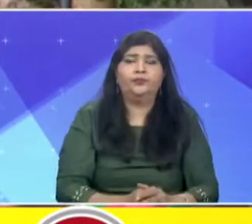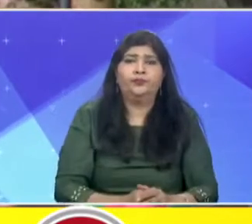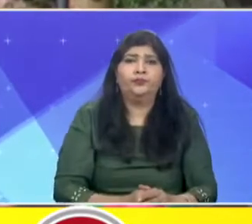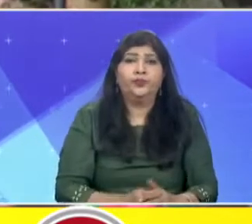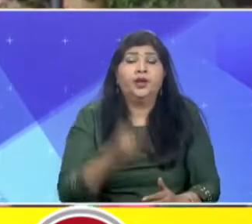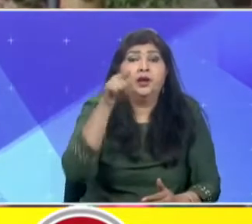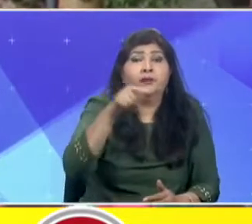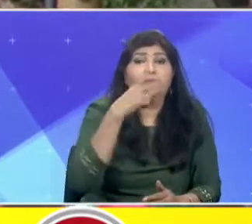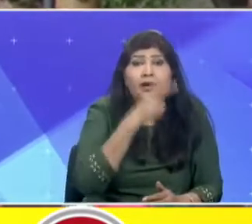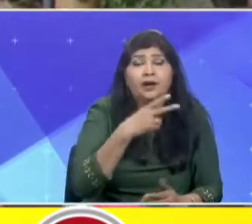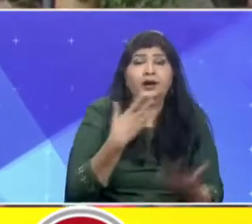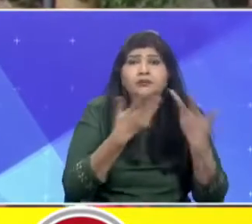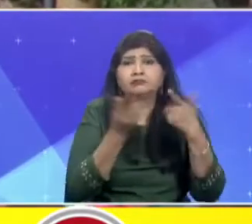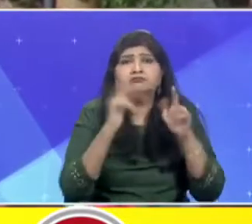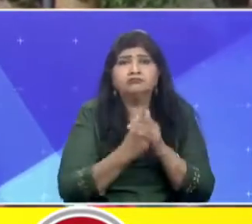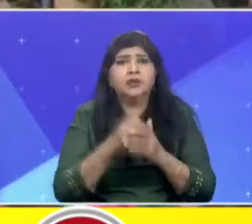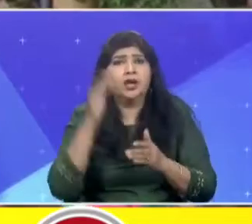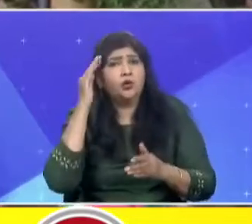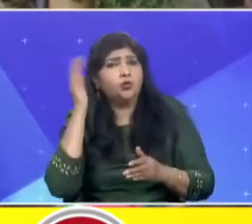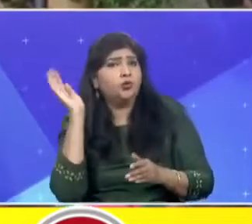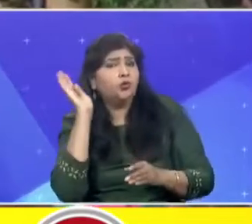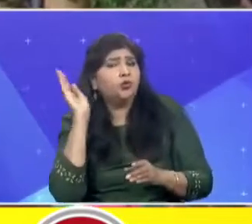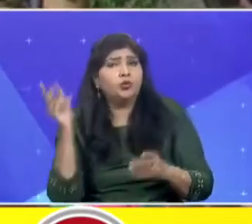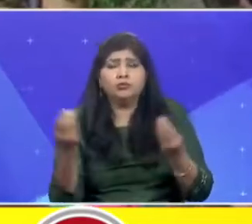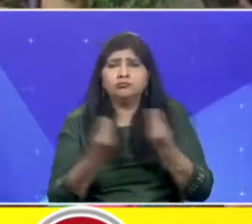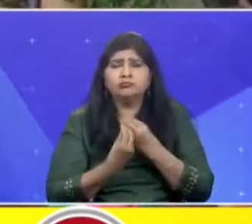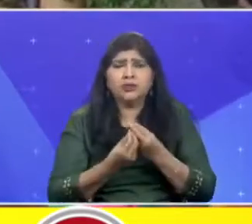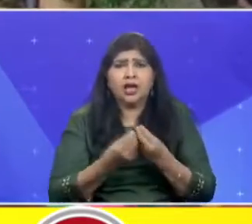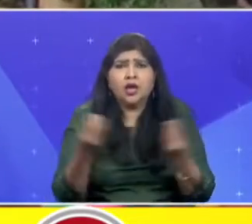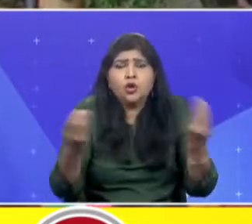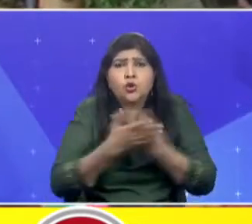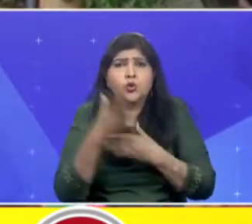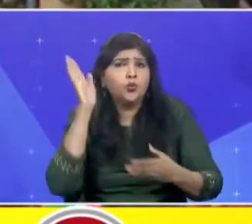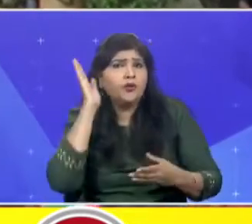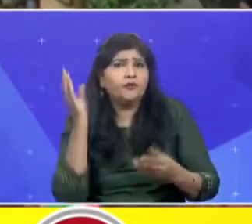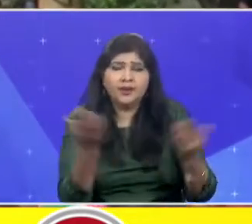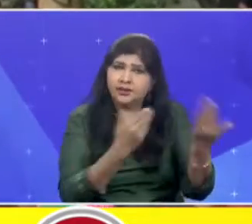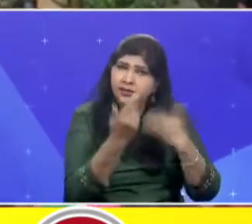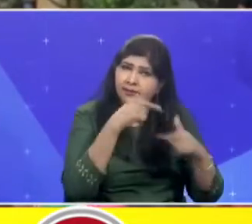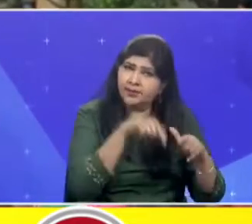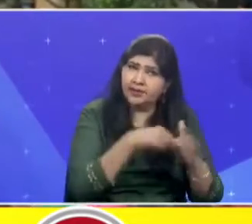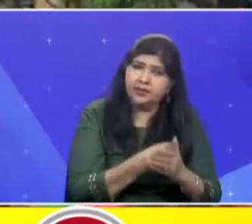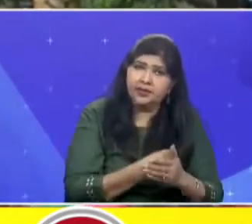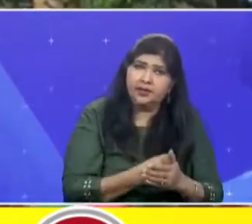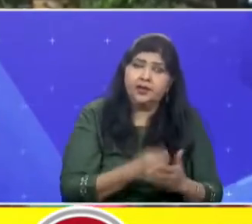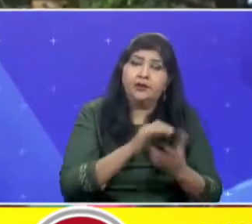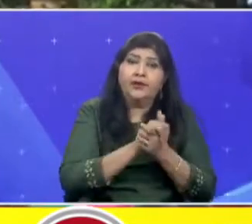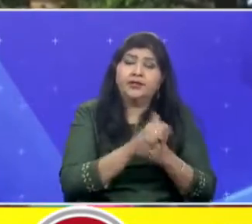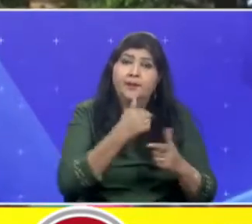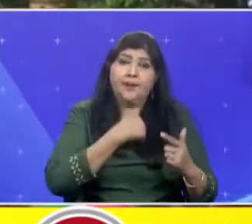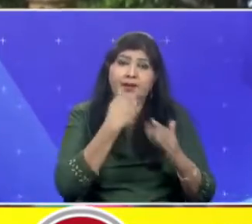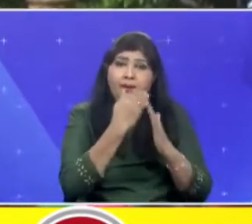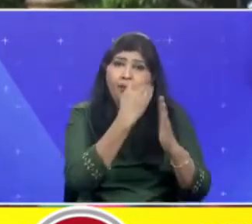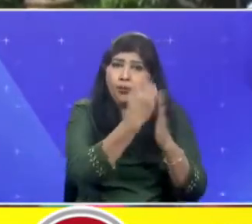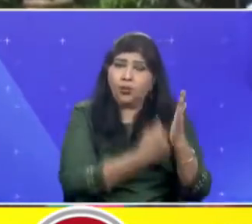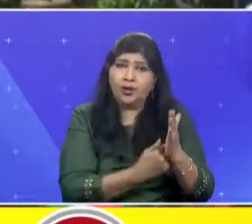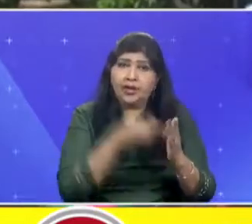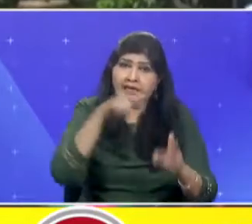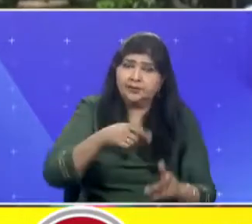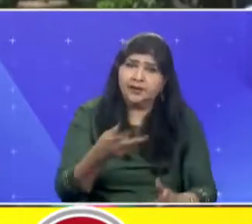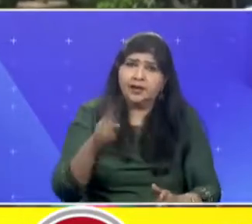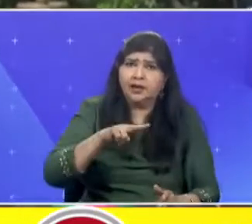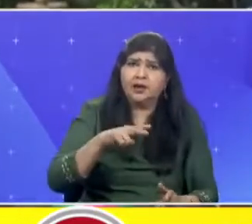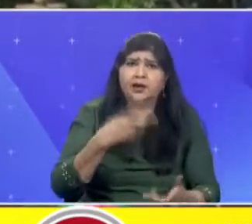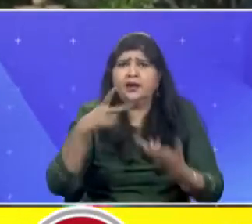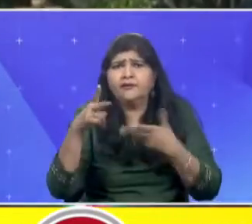आपको वहां बहुत कुछ सीखने को मिलेगा। मेरे प्यारे देशवासियों, मन की बात में इस बार भी हमने